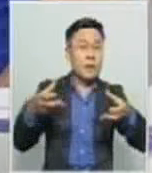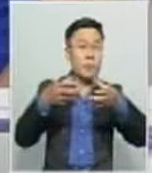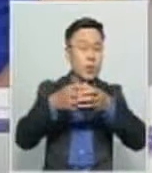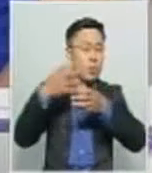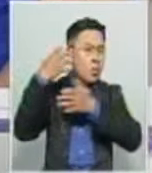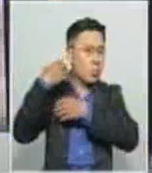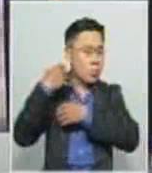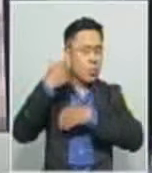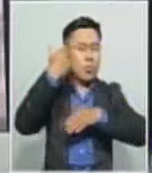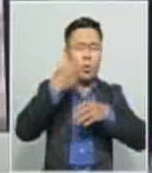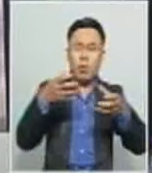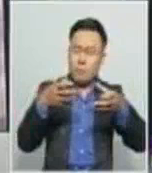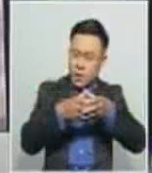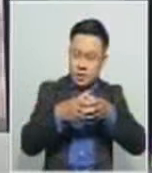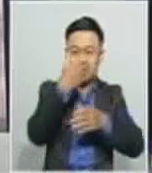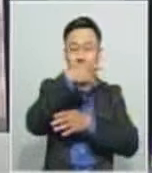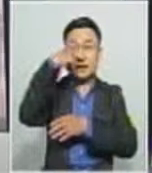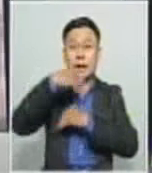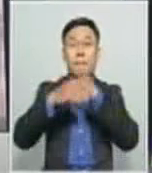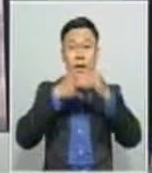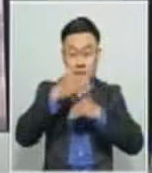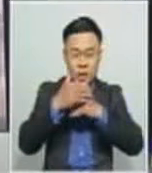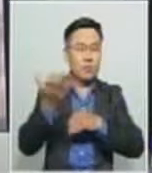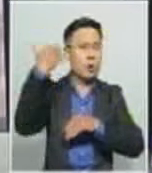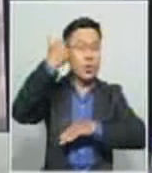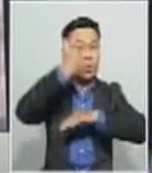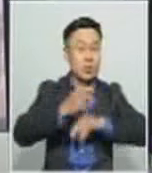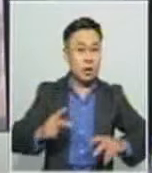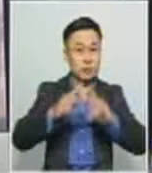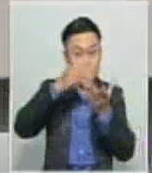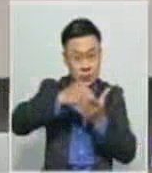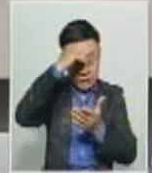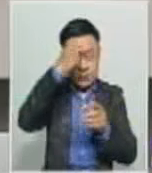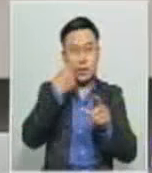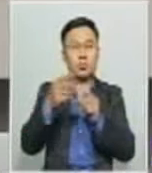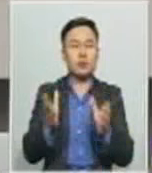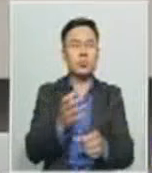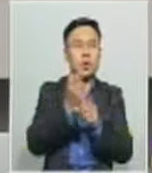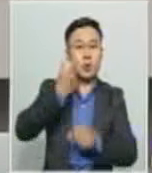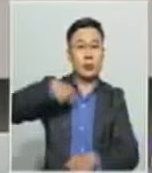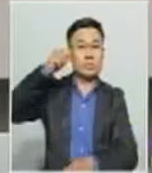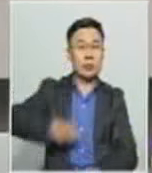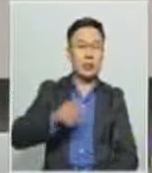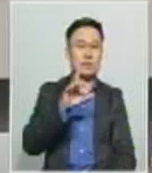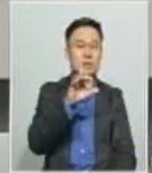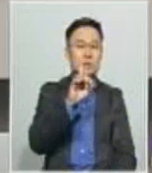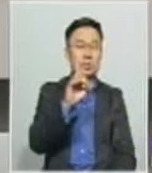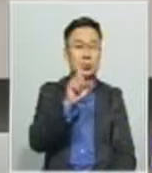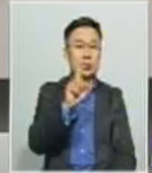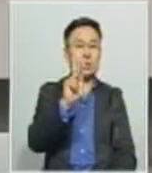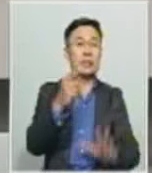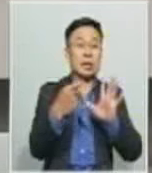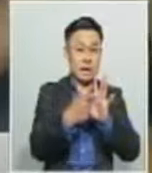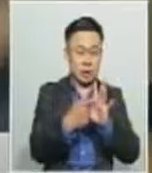ื่อ ว ันพฤหัสบดีศึกษา ใช่ช่วงที่ก็เป็นรัฐมนตรี ศึกษานะครับแล้วก็ถูกศาลฎีกาแผนกคดีอาญาของผู้ดำรงตำแหน่ง